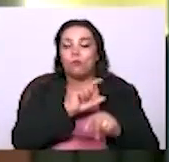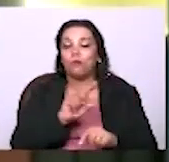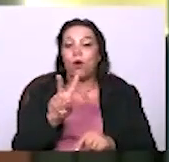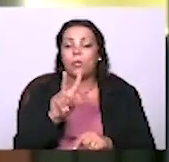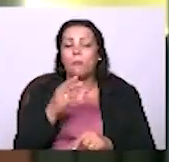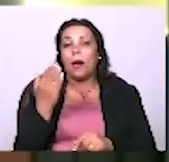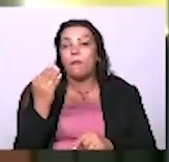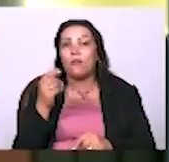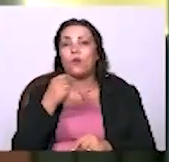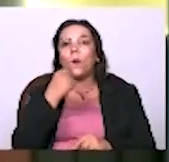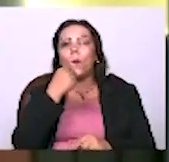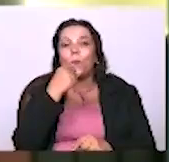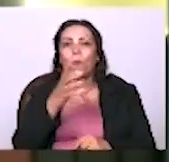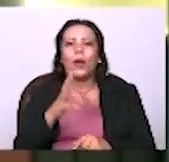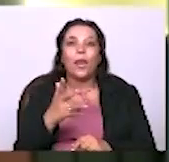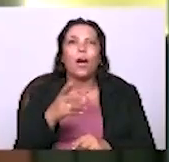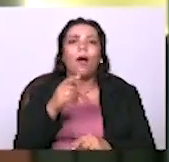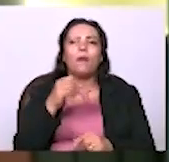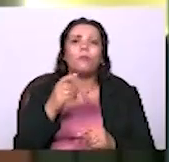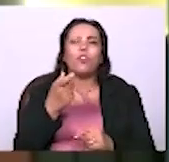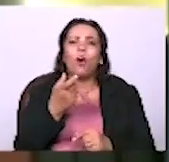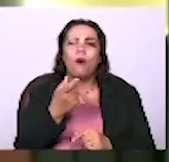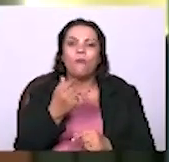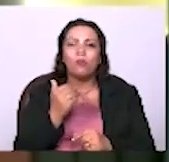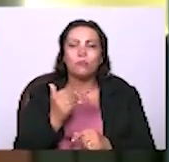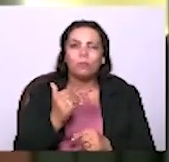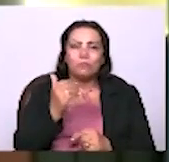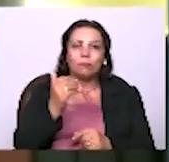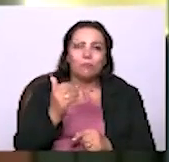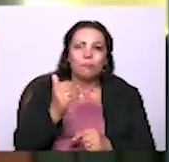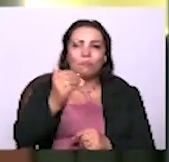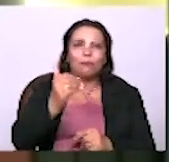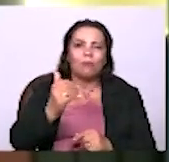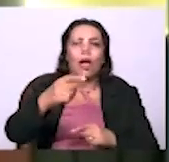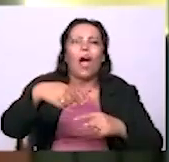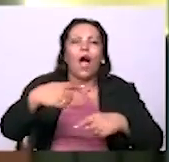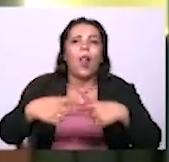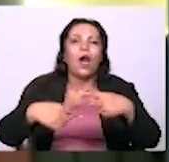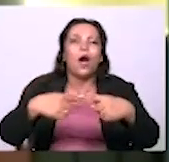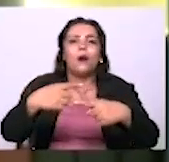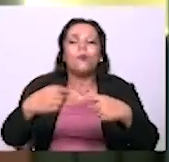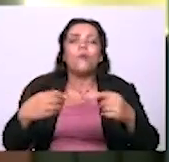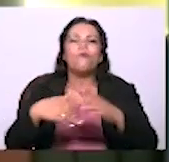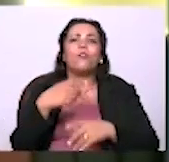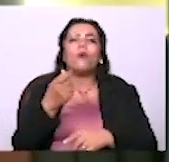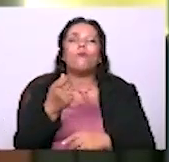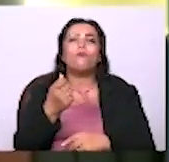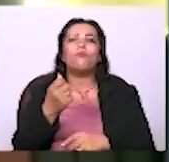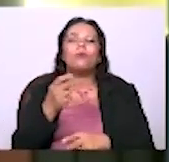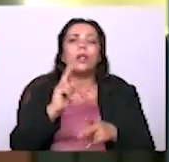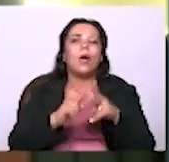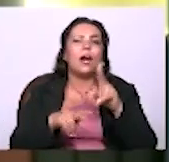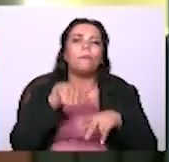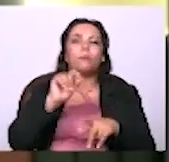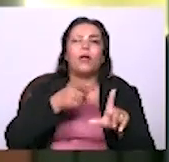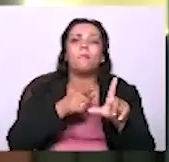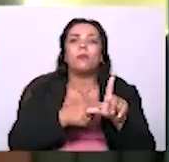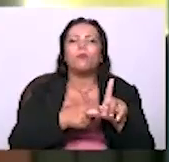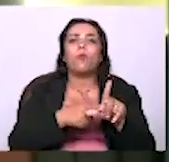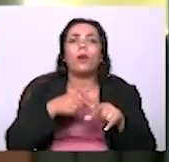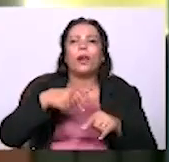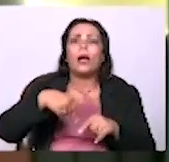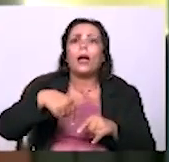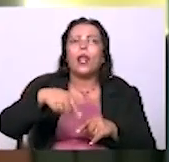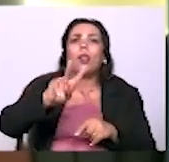الماضي هو اتكلم عن تحريك مستمر في اسعار المنتجات البتروليه